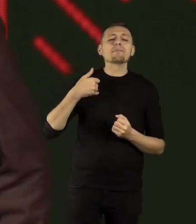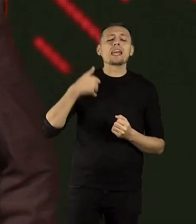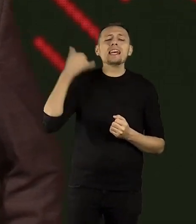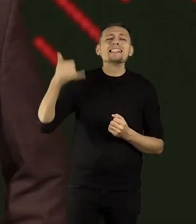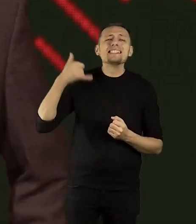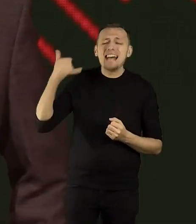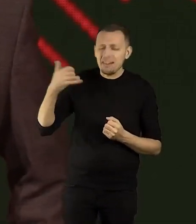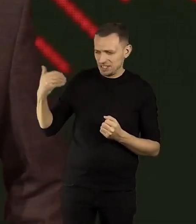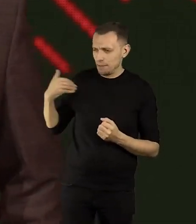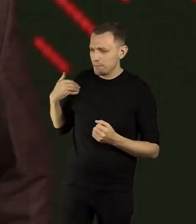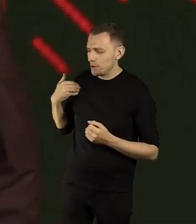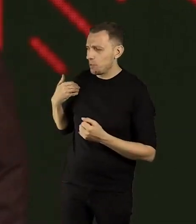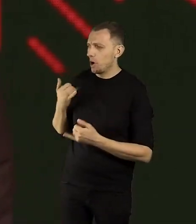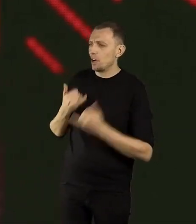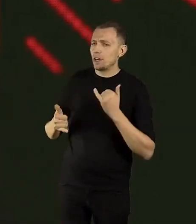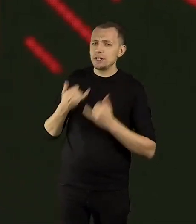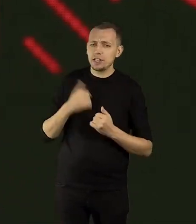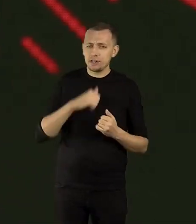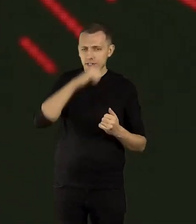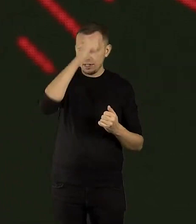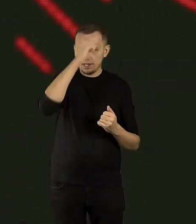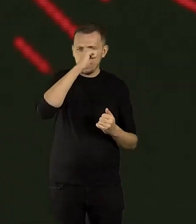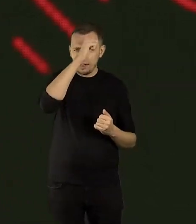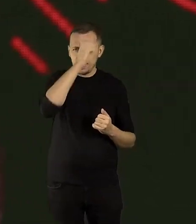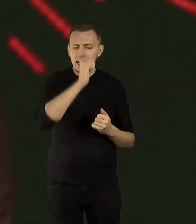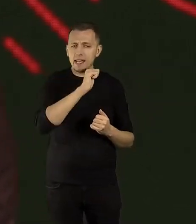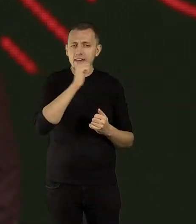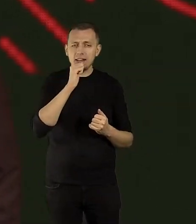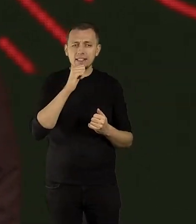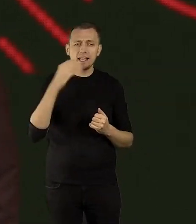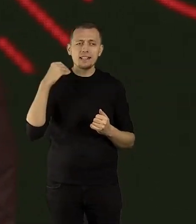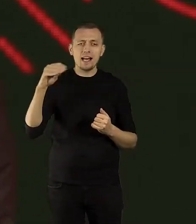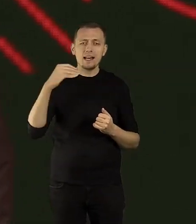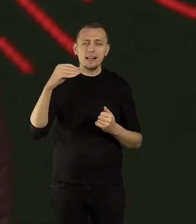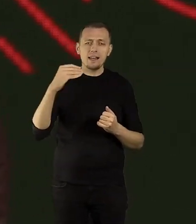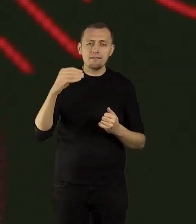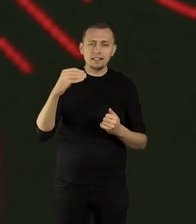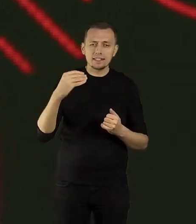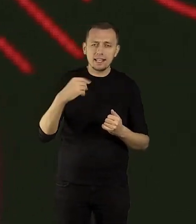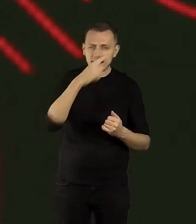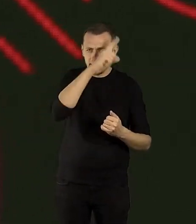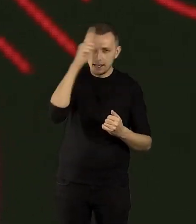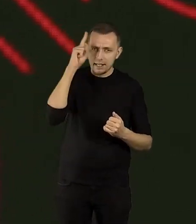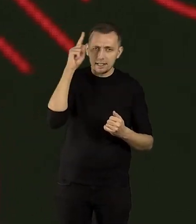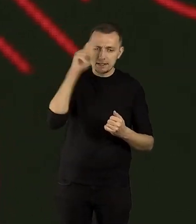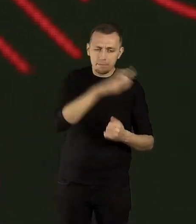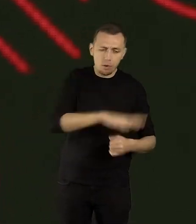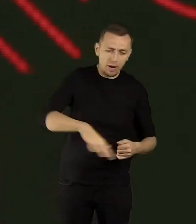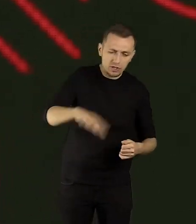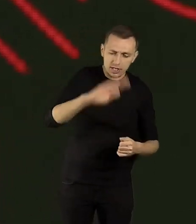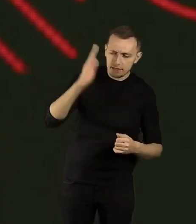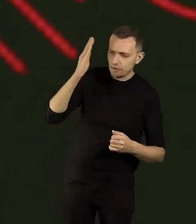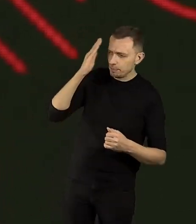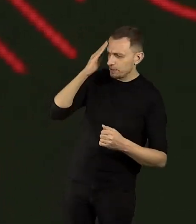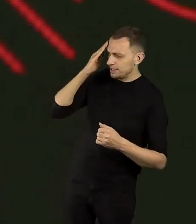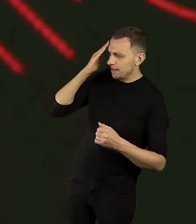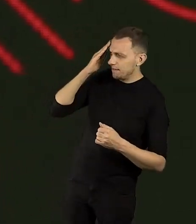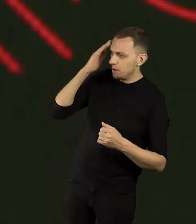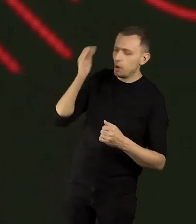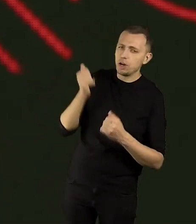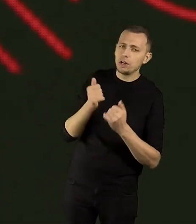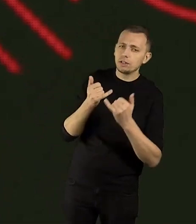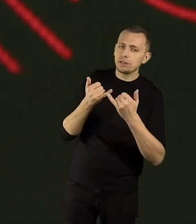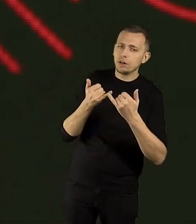wchodziła na niższe poziomy społeczno-ekonomiczne. Tak już jest. Jak popatrzycie w historii o